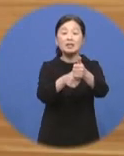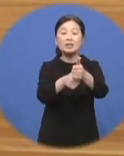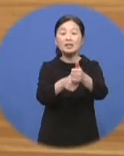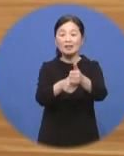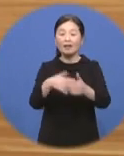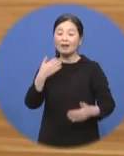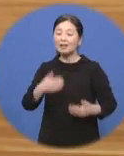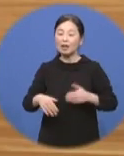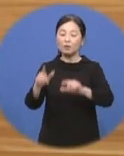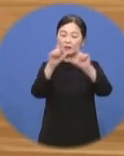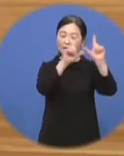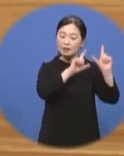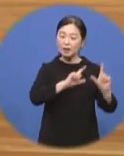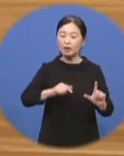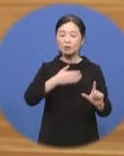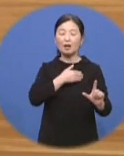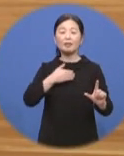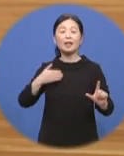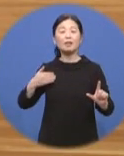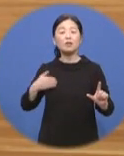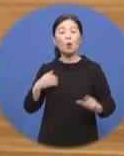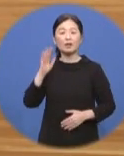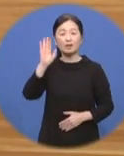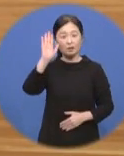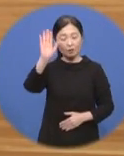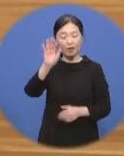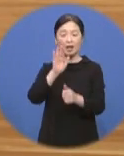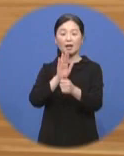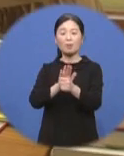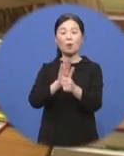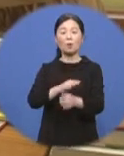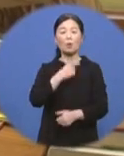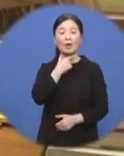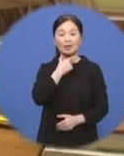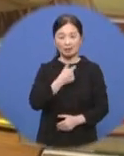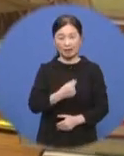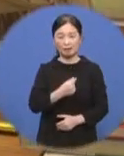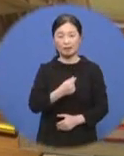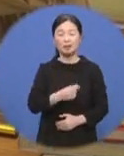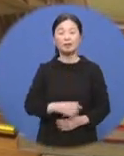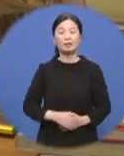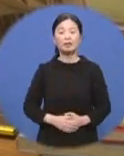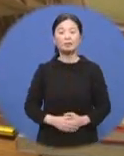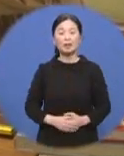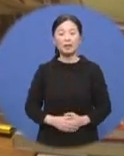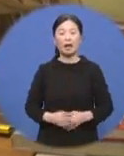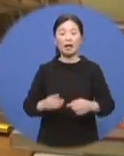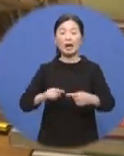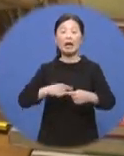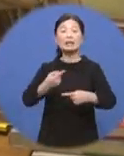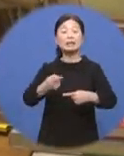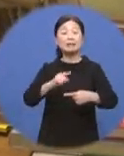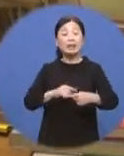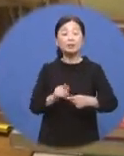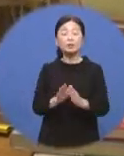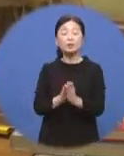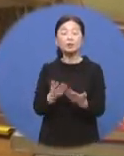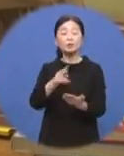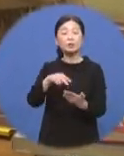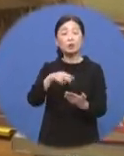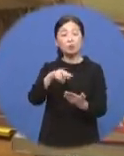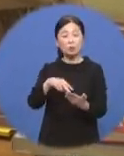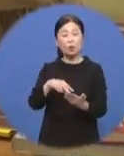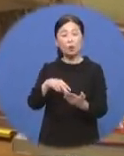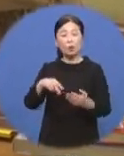活が送れるよう、これからも応援していきたいと思っております。また、 リサイクル図書寄贈ボランティア活動